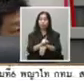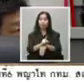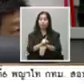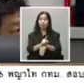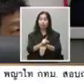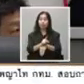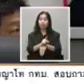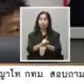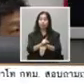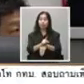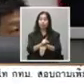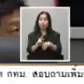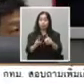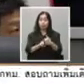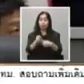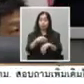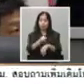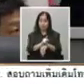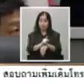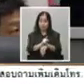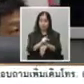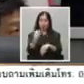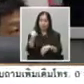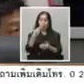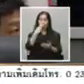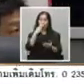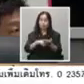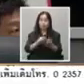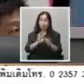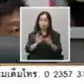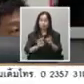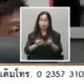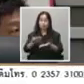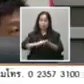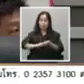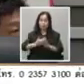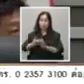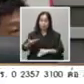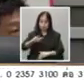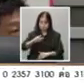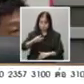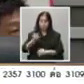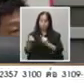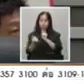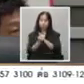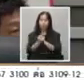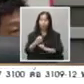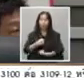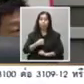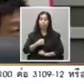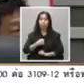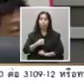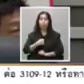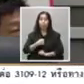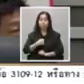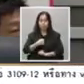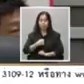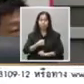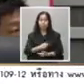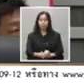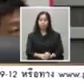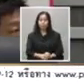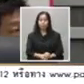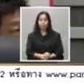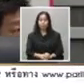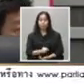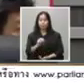รองประธานที่ประชุมในขณะนั้นมีจดหมายน้อยเขียนขึ้นมาขอพบผมกับท่านรองรัฐนะครับ ท่านชัยชนะ